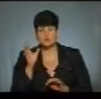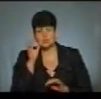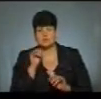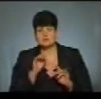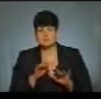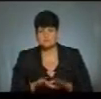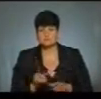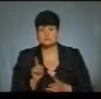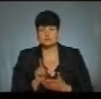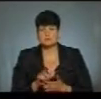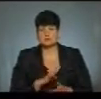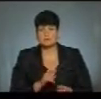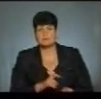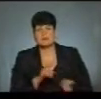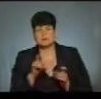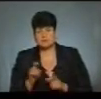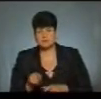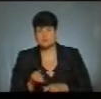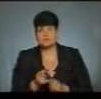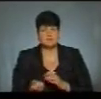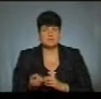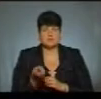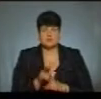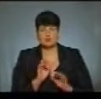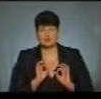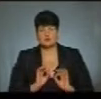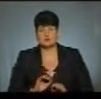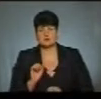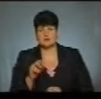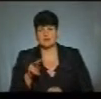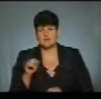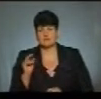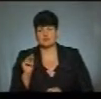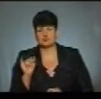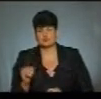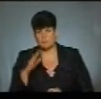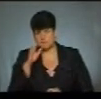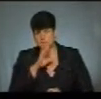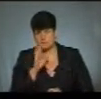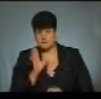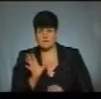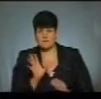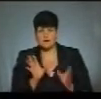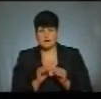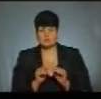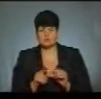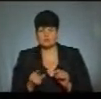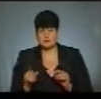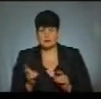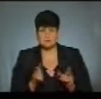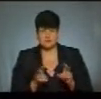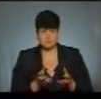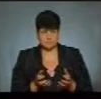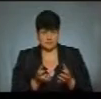справи змушені перенести через те, що не з'явився прокурор Андрій Левчук. Батьки разом з людьми, які прийшли їх підтримати на засідання